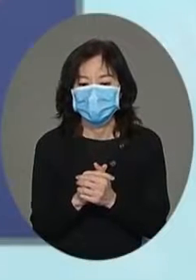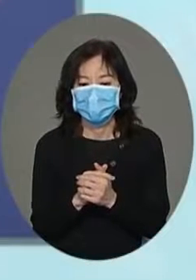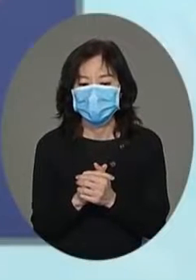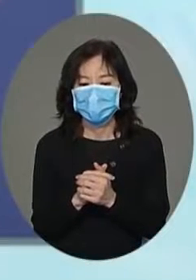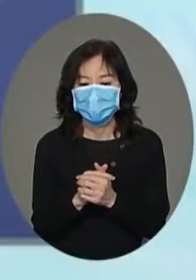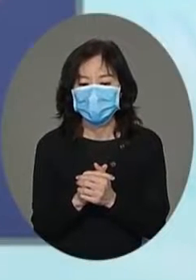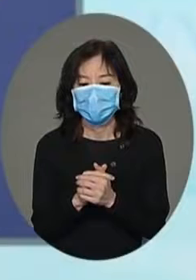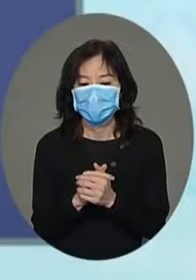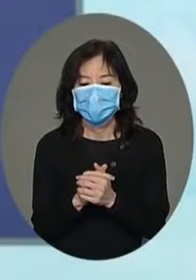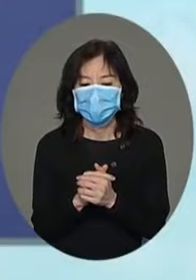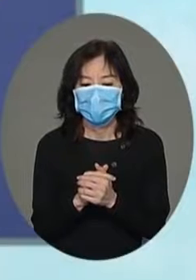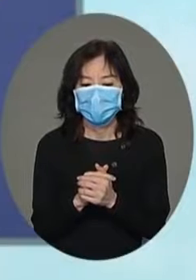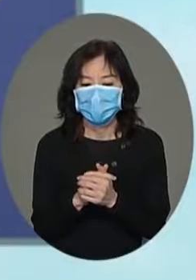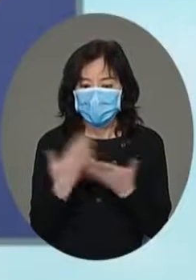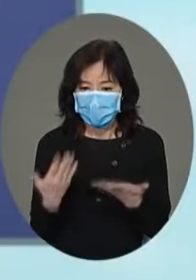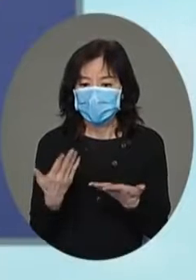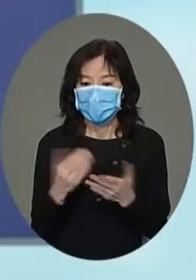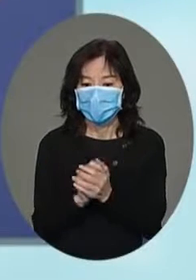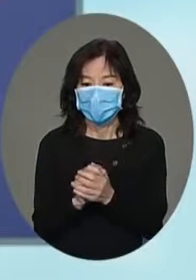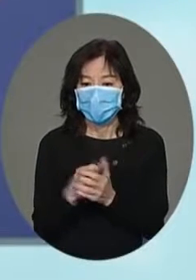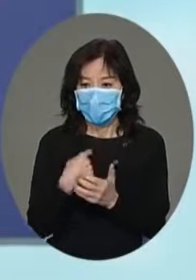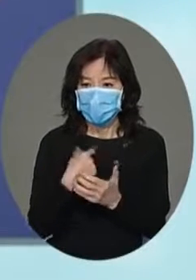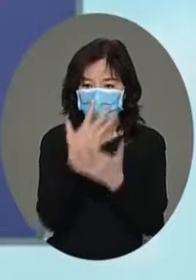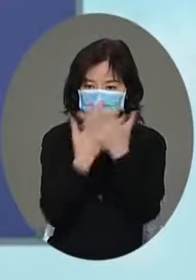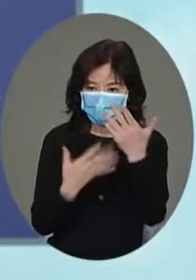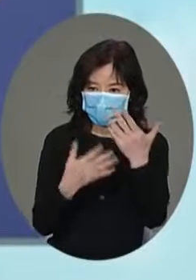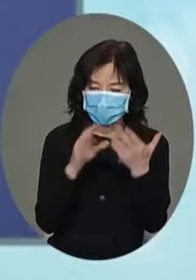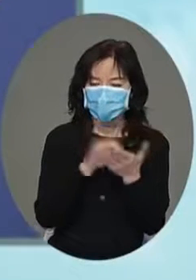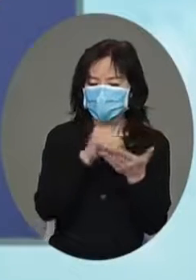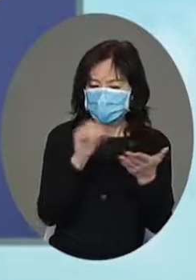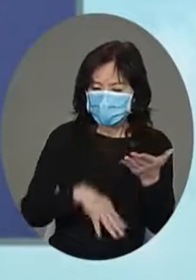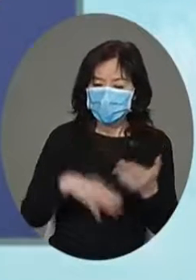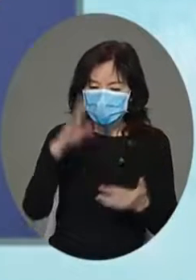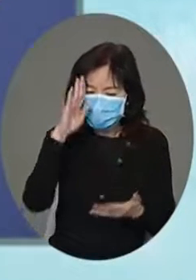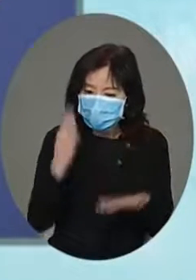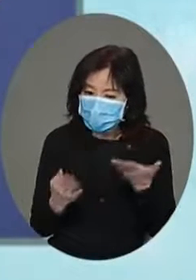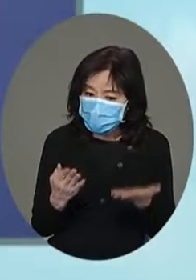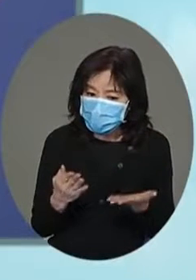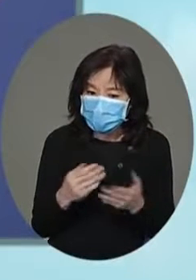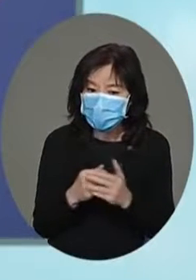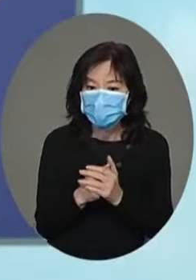至於你提到的我是否會刪貼並道歉，